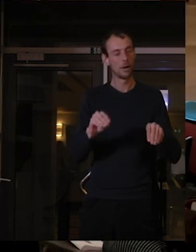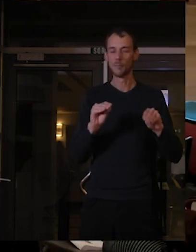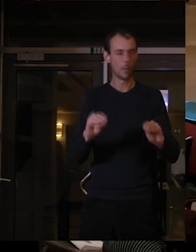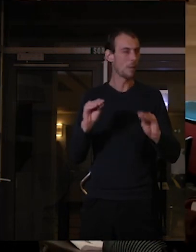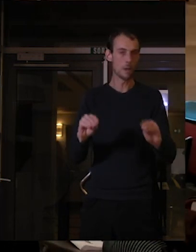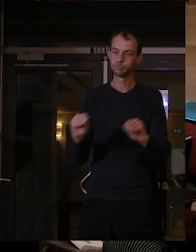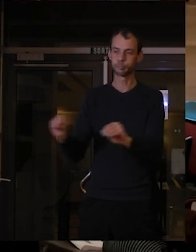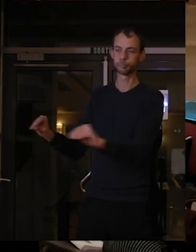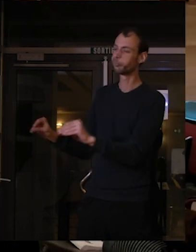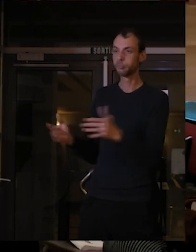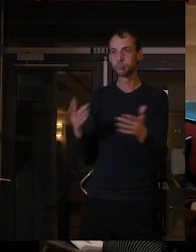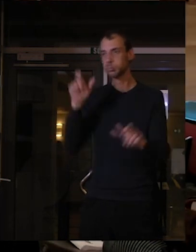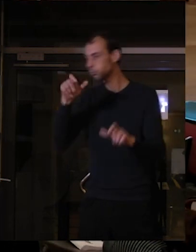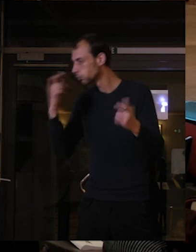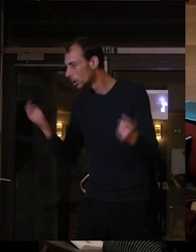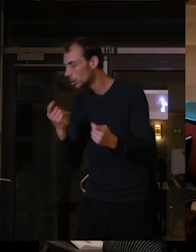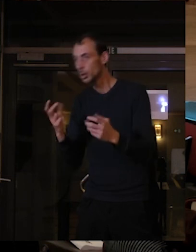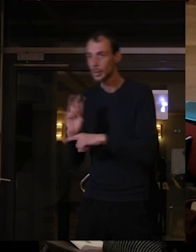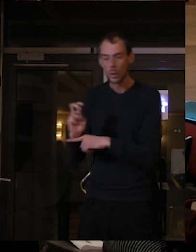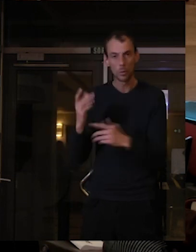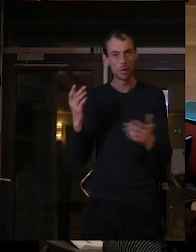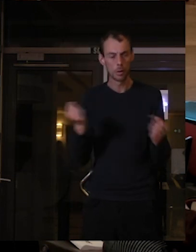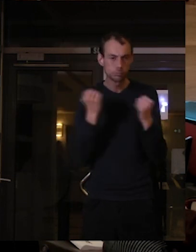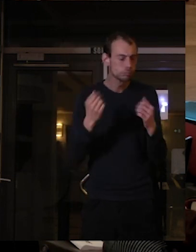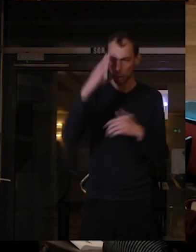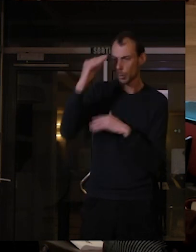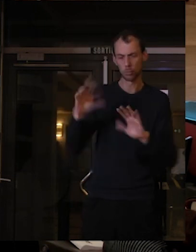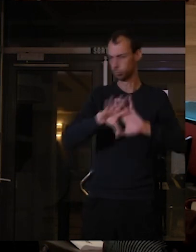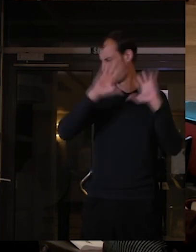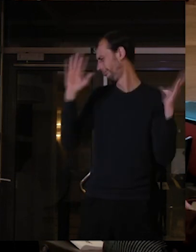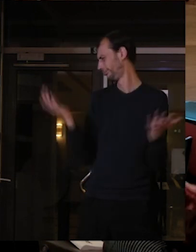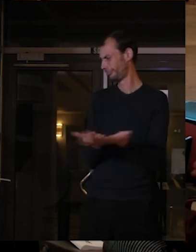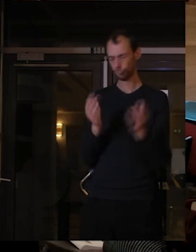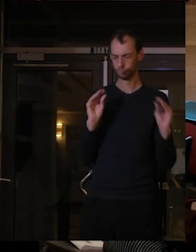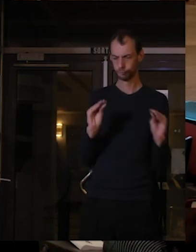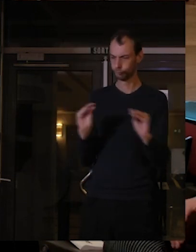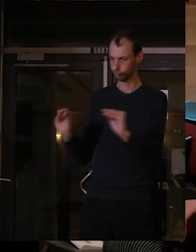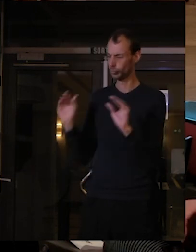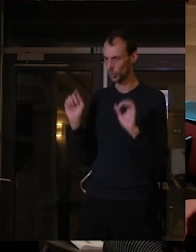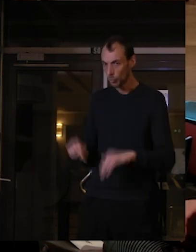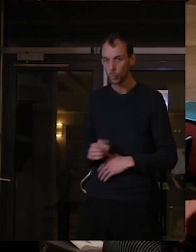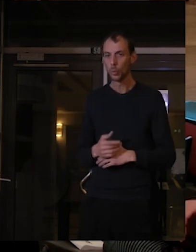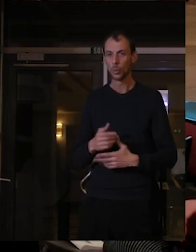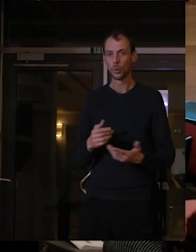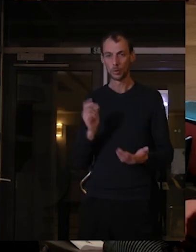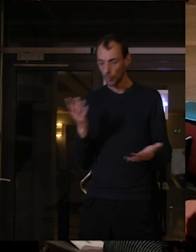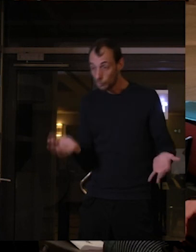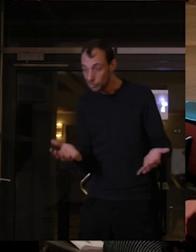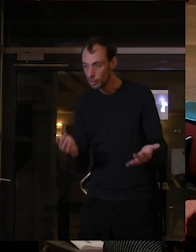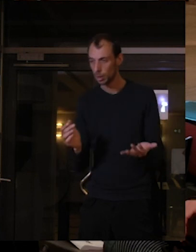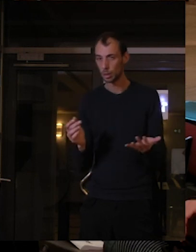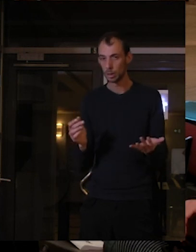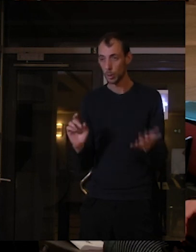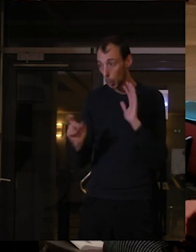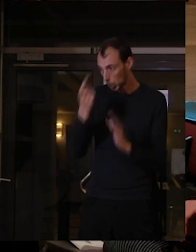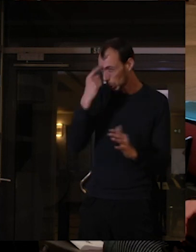les éducateurs professionnels dès le plus jeune âge, les encourager à prendre conscience de